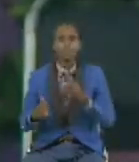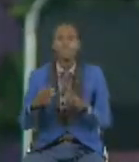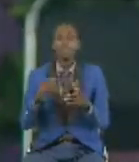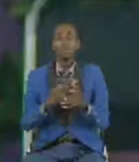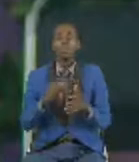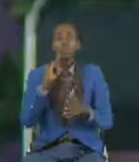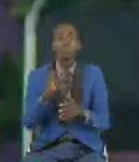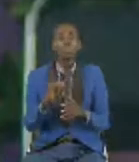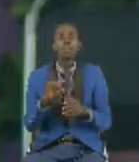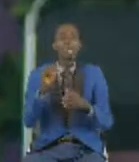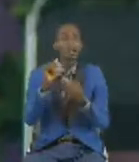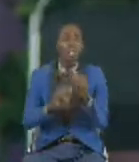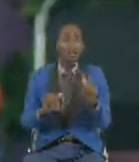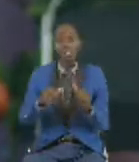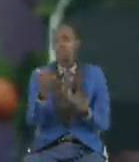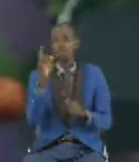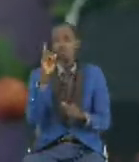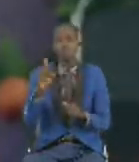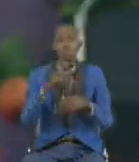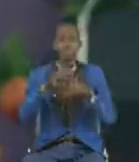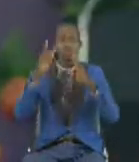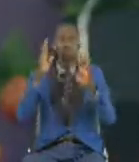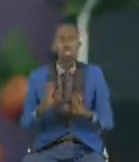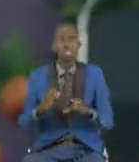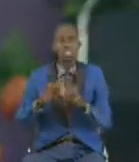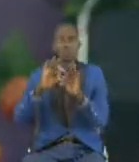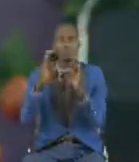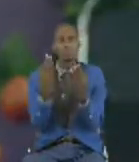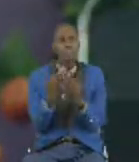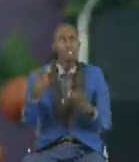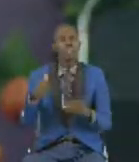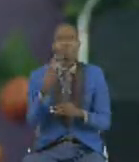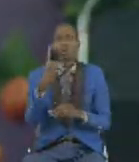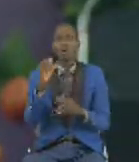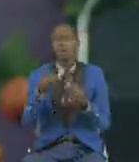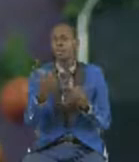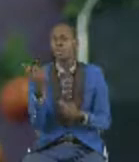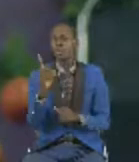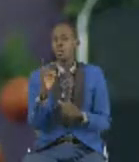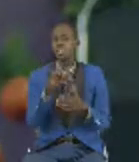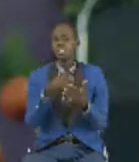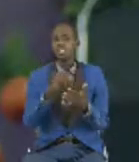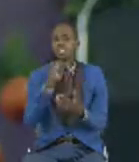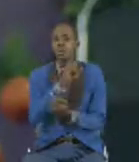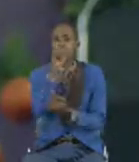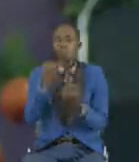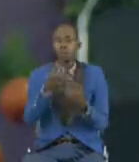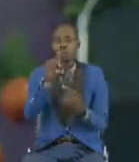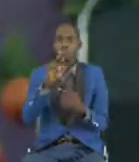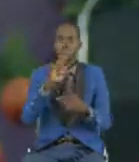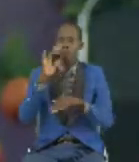monde, professionnel, prédicateur, tout le monde dans la famille, tout le monde partout, c'est lorsque vous avez le cœur